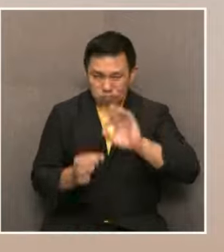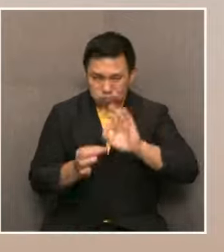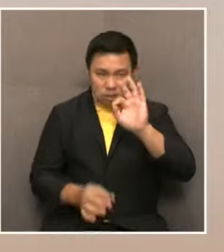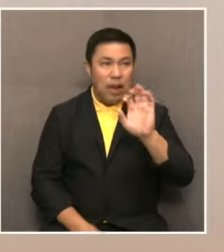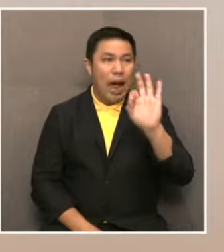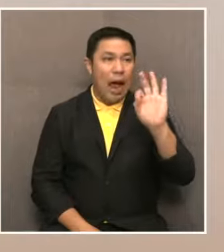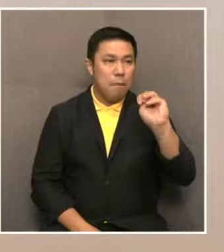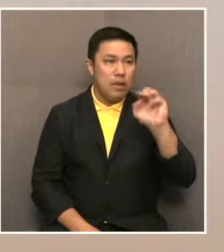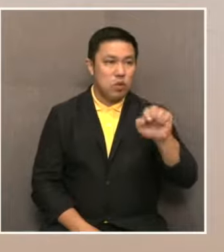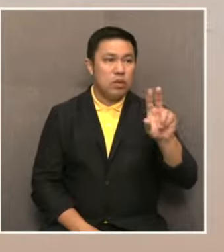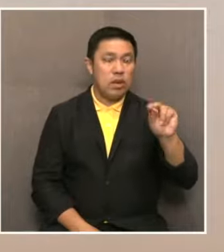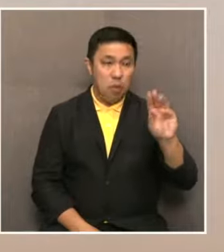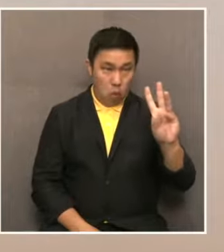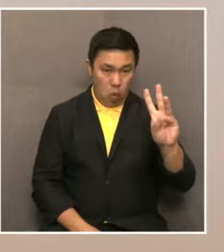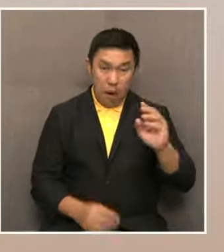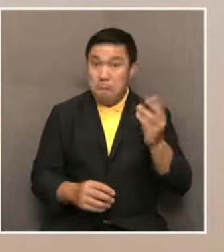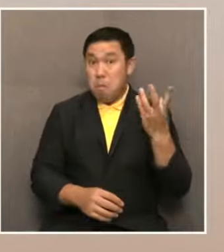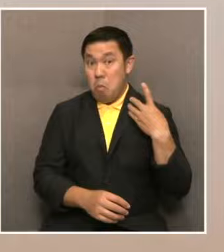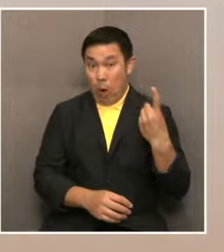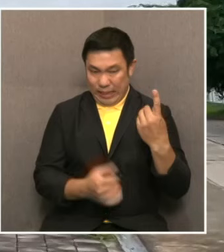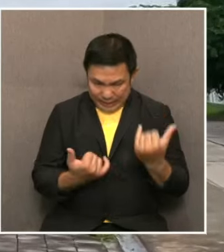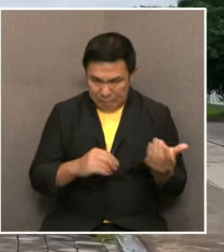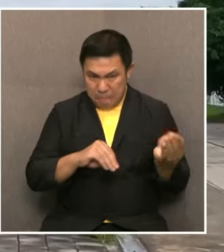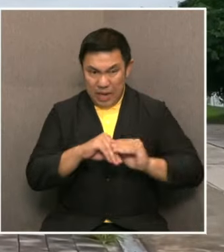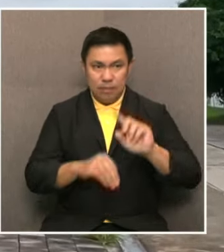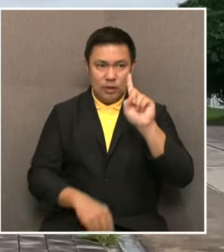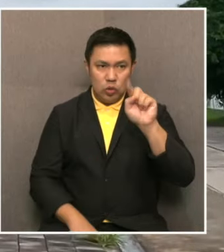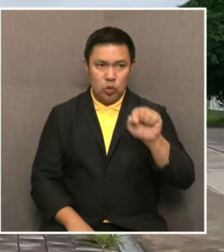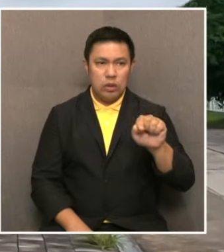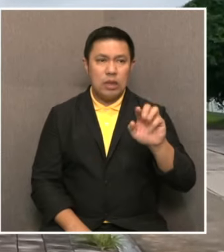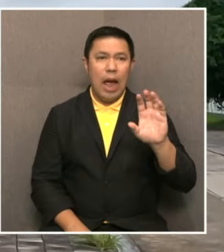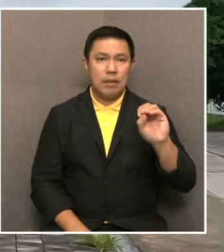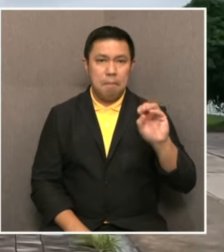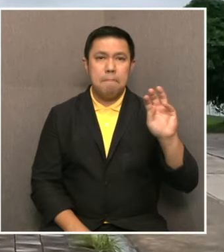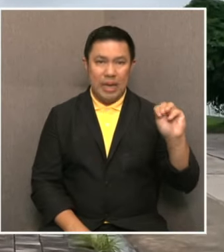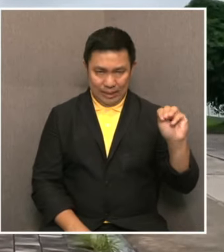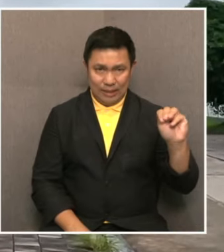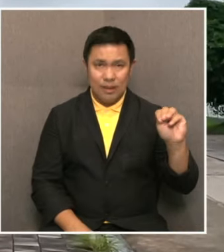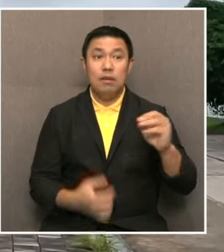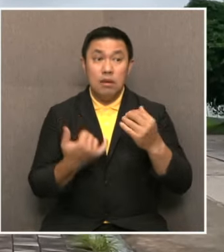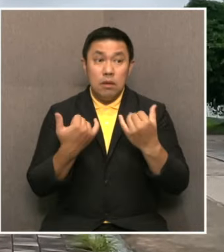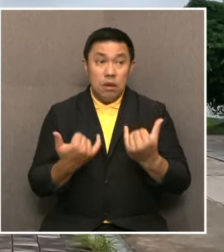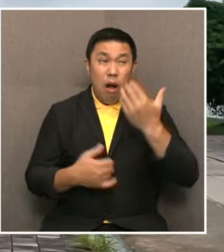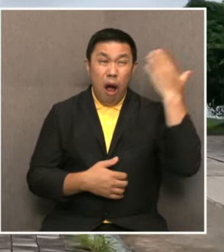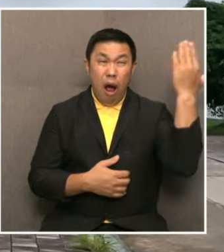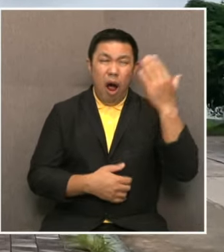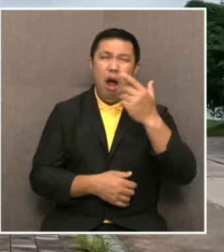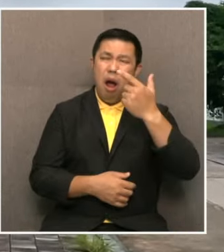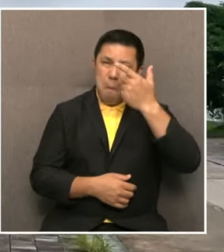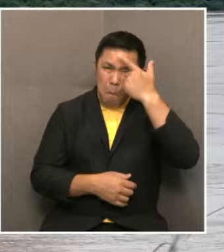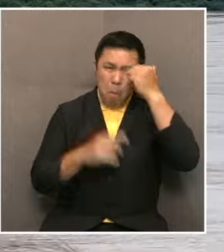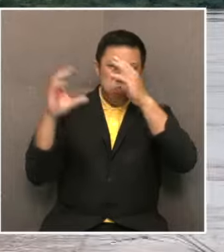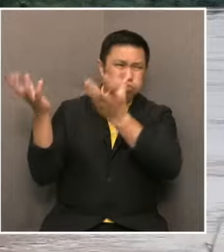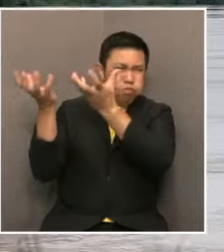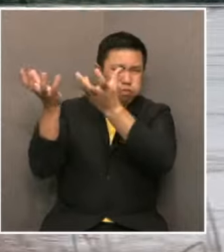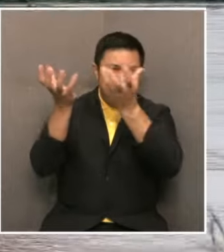36ซมเพิ่มขึ้นจากเมื่อวาน 1มขณะที่สภาพอากาศโดยทั่วไปปกคลุมไปด้วยเมฆฝนค่ะท้อง